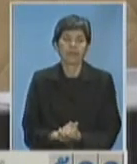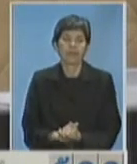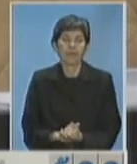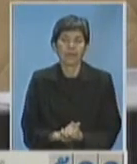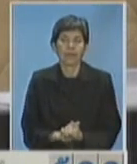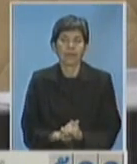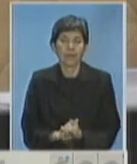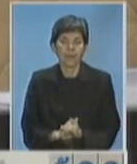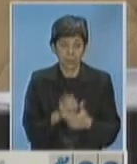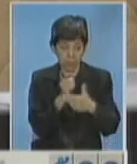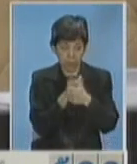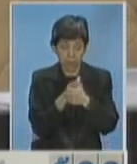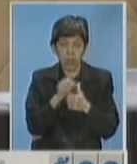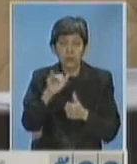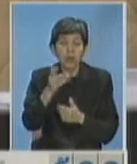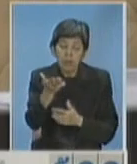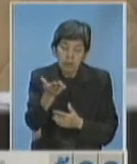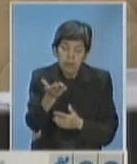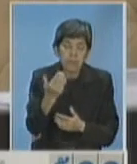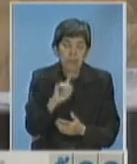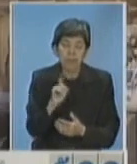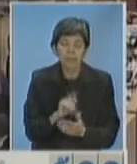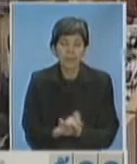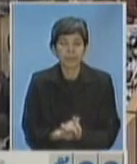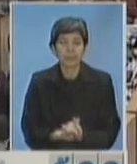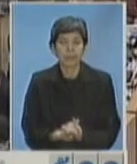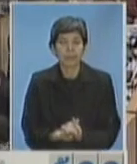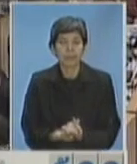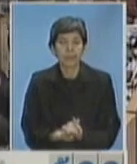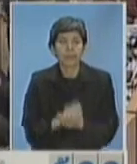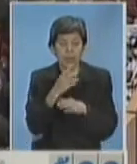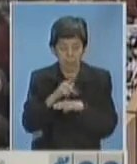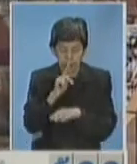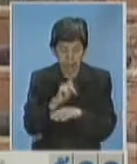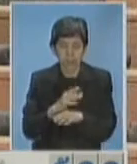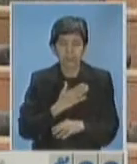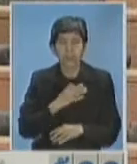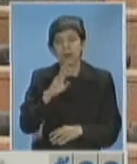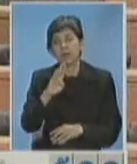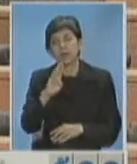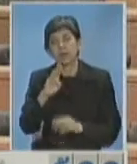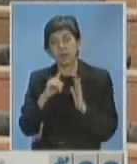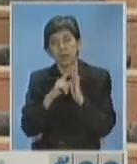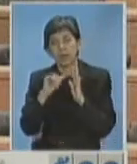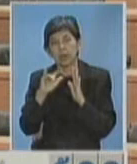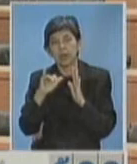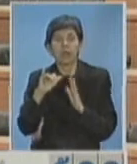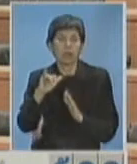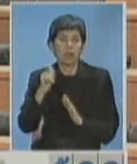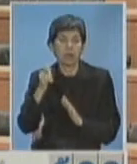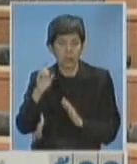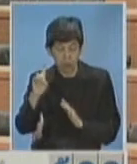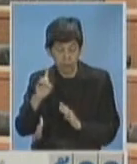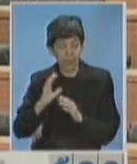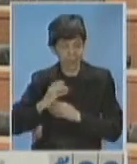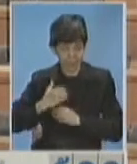เดี๋ยวตามลำดับเลยนะท่านบุญยอดจะไม่เสียเวลาท่านบุญยอดมีอะไรปรึกษาไหมครับเชิญนะ กับเรียนท่านประธานครับบุญยอดสุขถิ่นไทยบัญชีรายชื่อพรรคประชาธิปัตย์